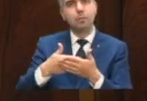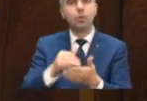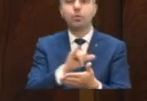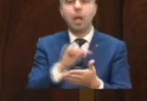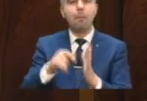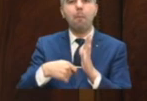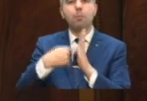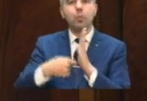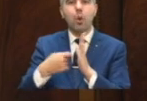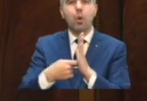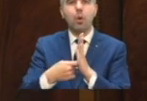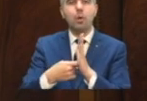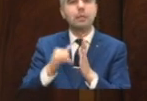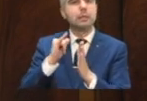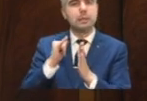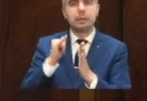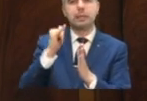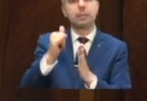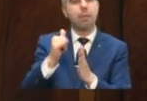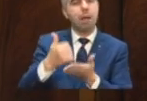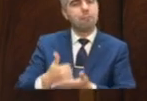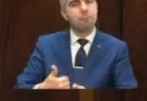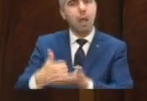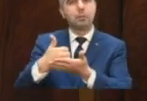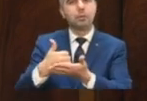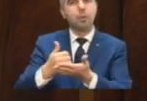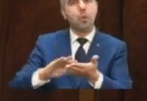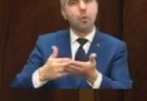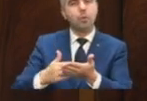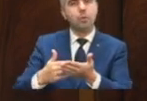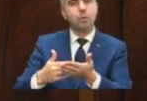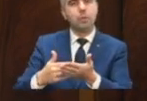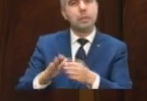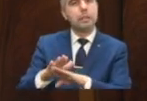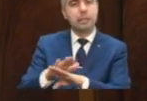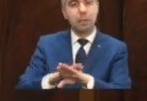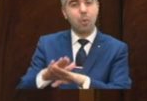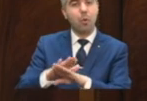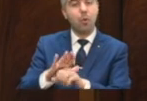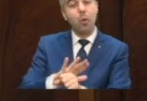المشاريع، ما غاديش نتفرقوا مع هاد المشاريع، لان ورونا المغاربه اش كيعرفوا يديروا. وسمحوا لي في هاد الجائحه